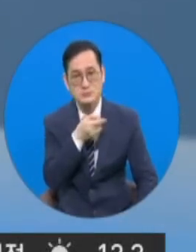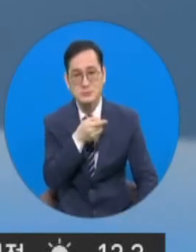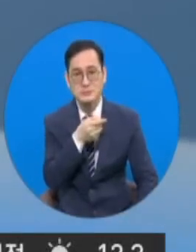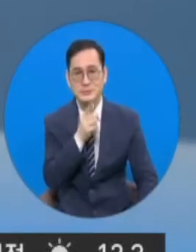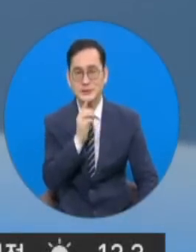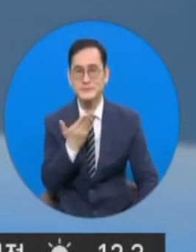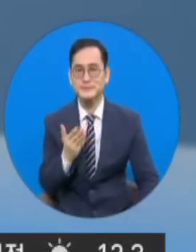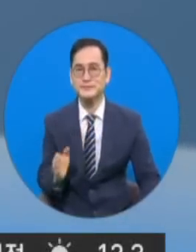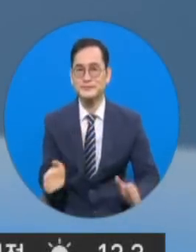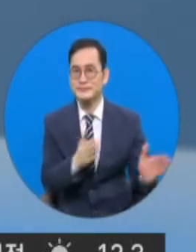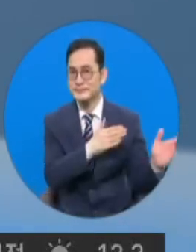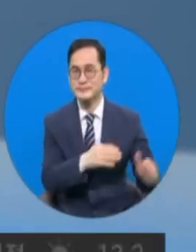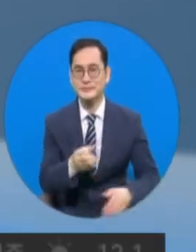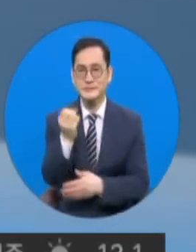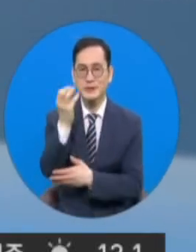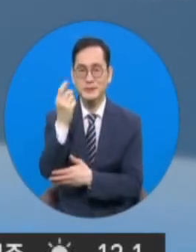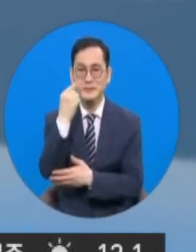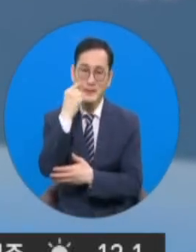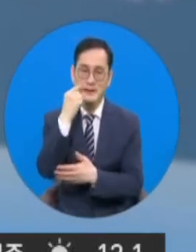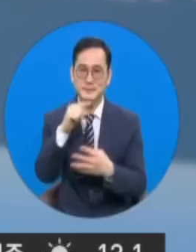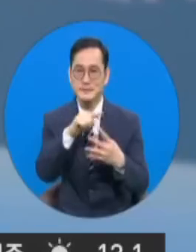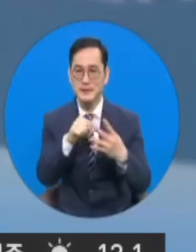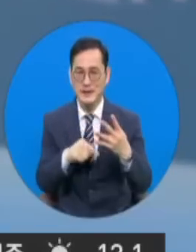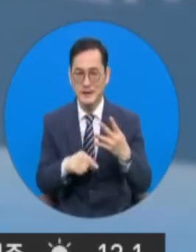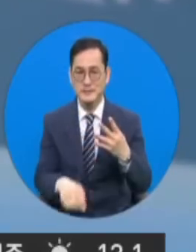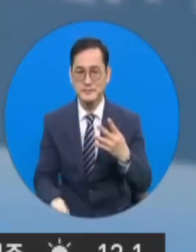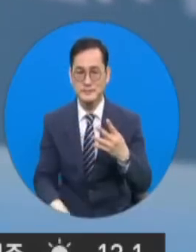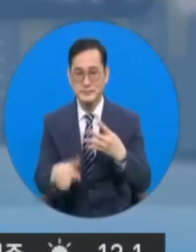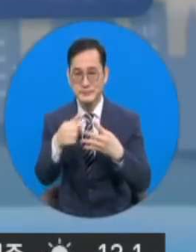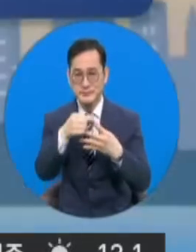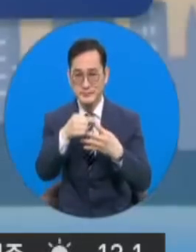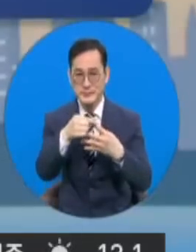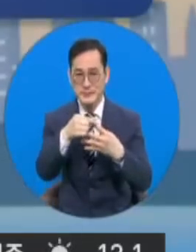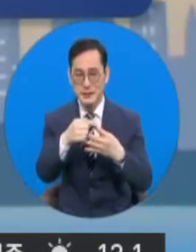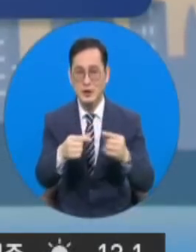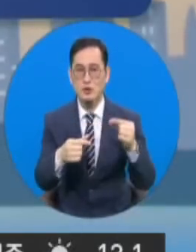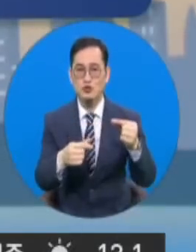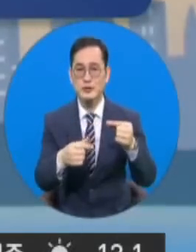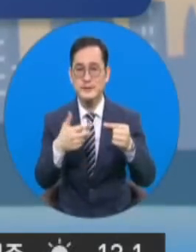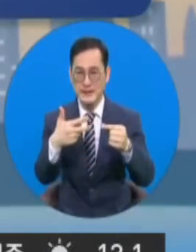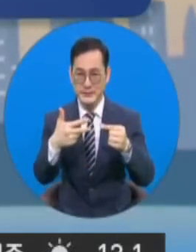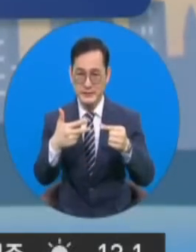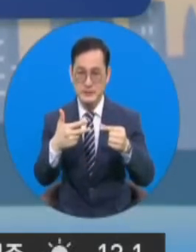공개하겠습니다 G7 동아일보 오면 기사입니다